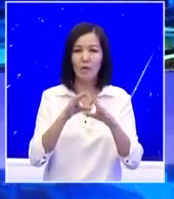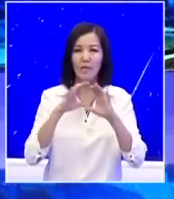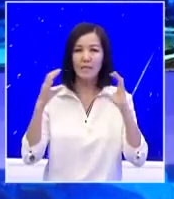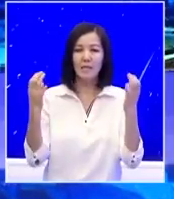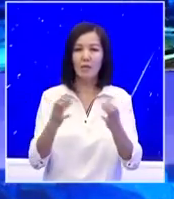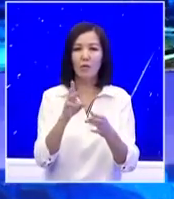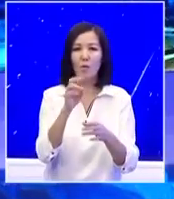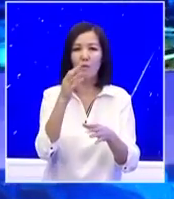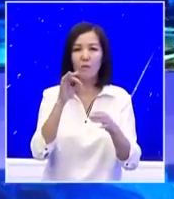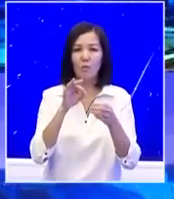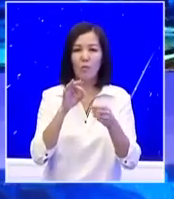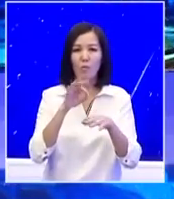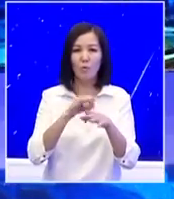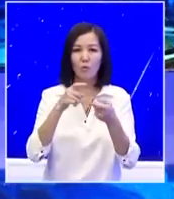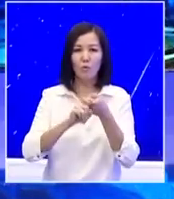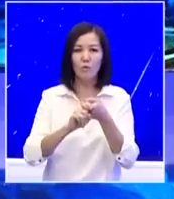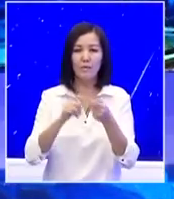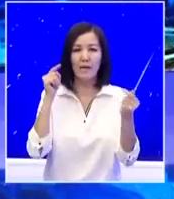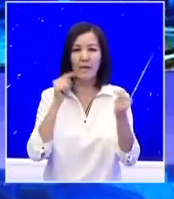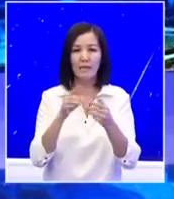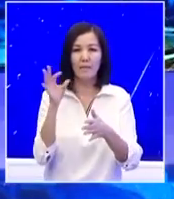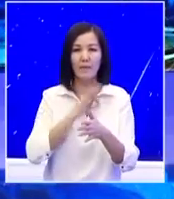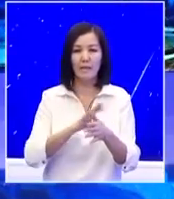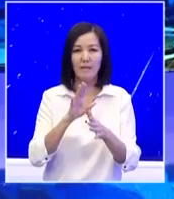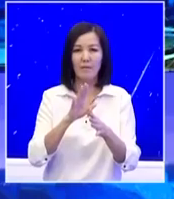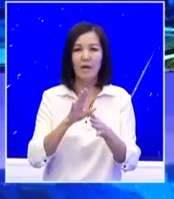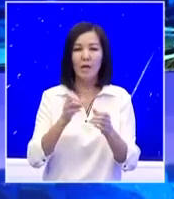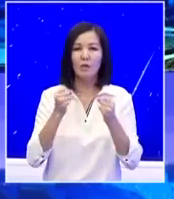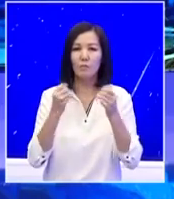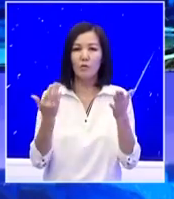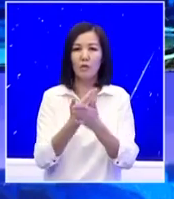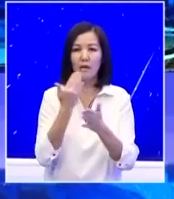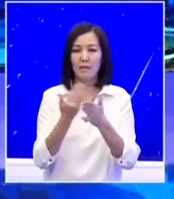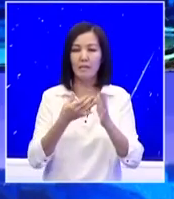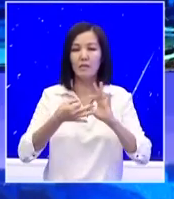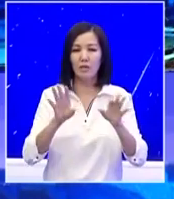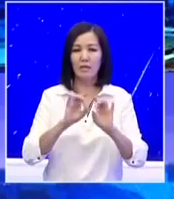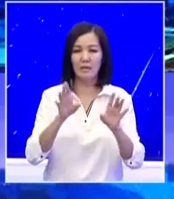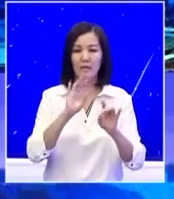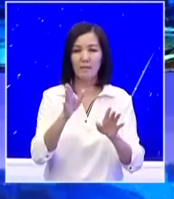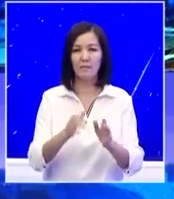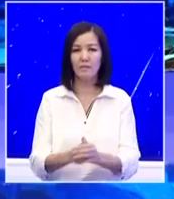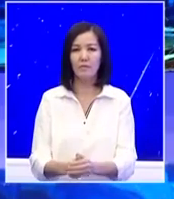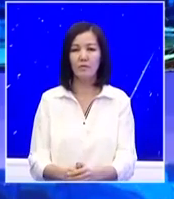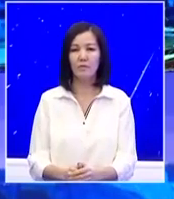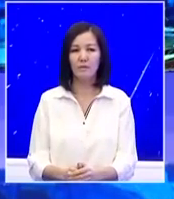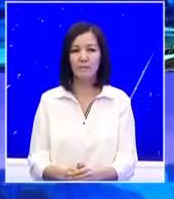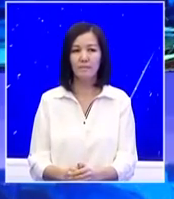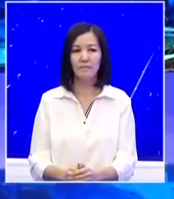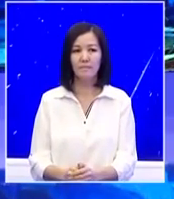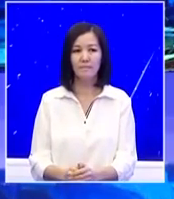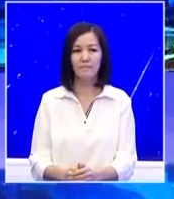стадиондар COVID-19 пандемиясына қарсы пайдаланылмақ. Спорт жаңалықтары топтамасын назарларыңызға